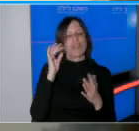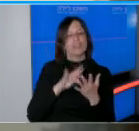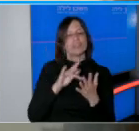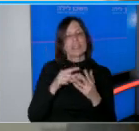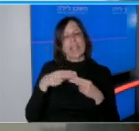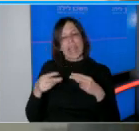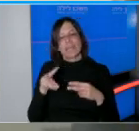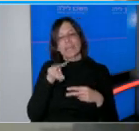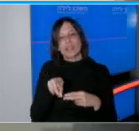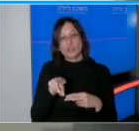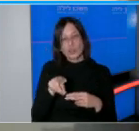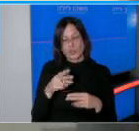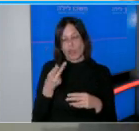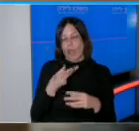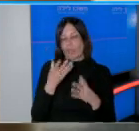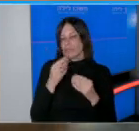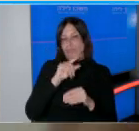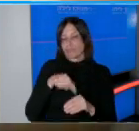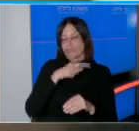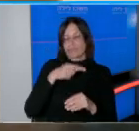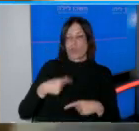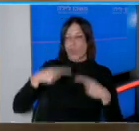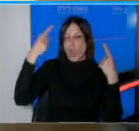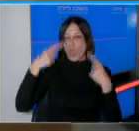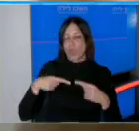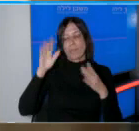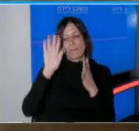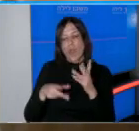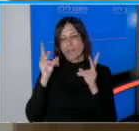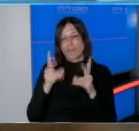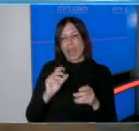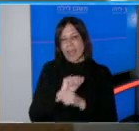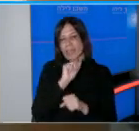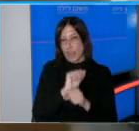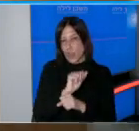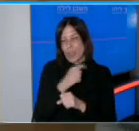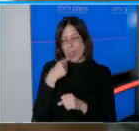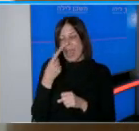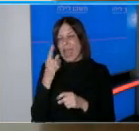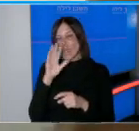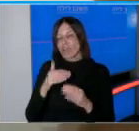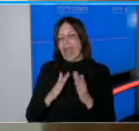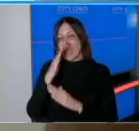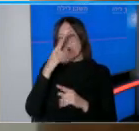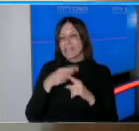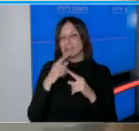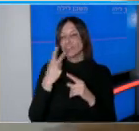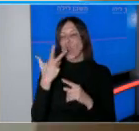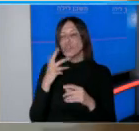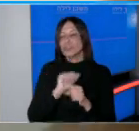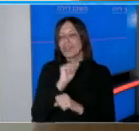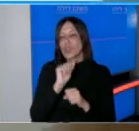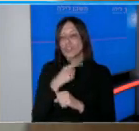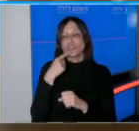בסגר, הן גם פחות יכולות להתלונן, אז תאר לך שאם יש עלייה של פי שלוש בתלונות, מה זה אומר על הכמות האמיתית,